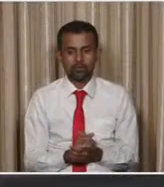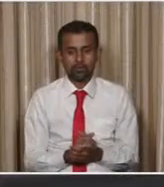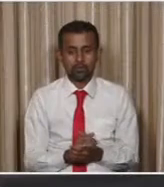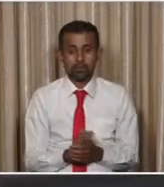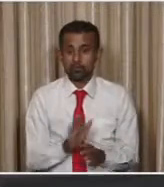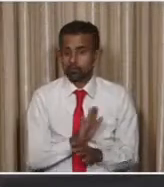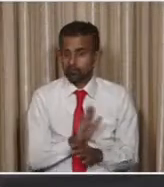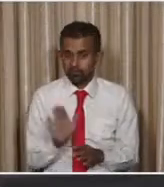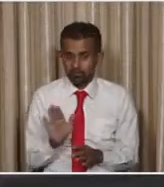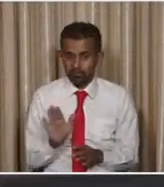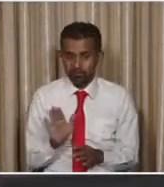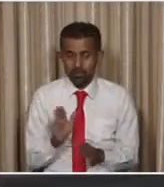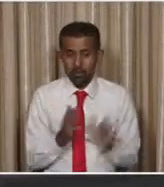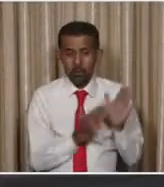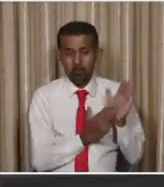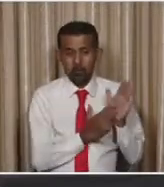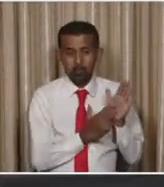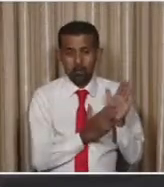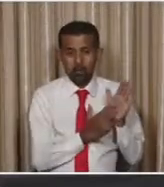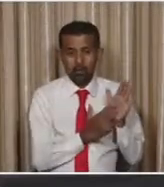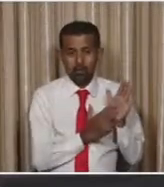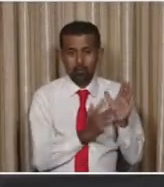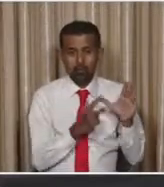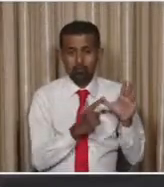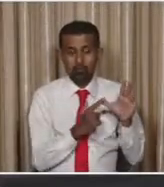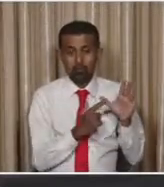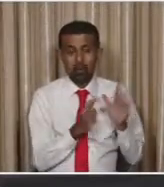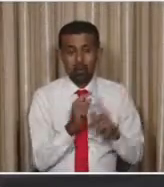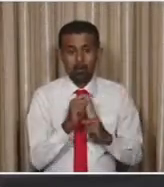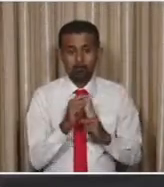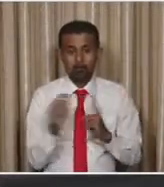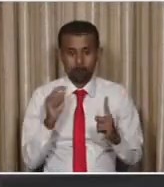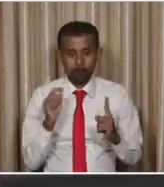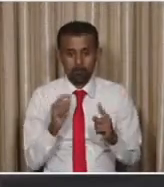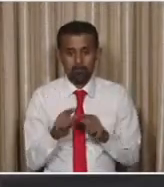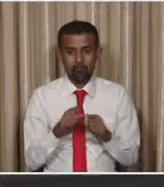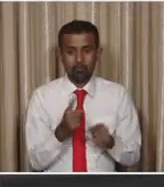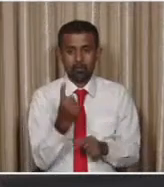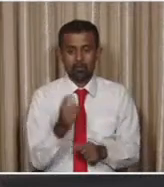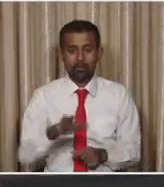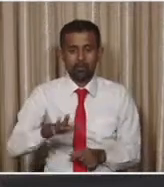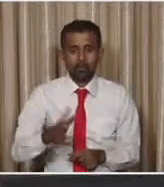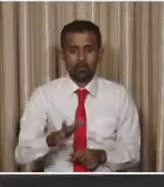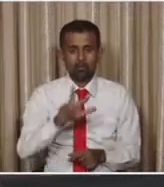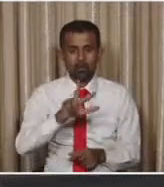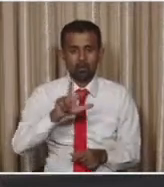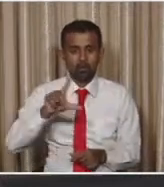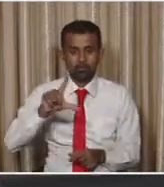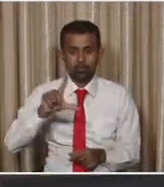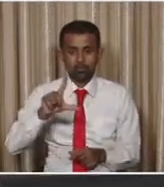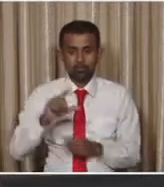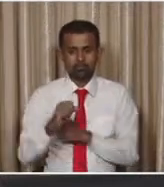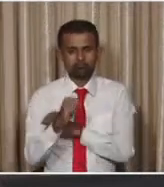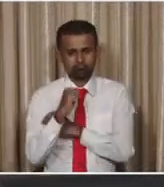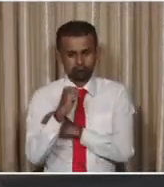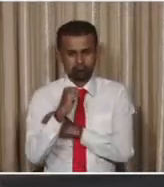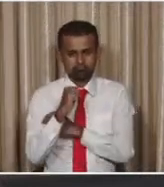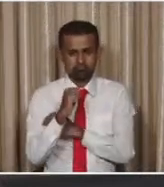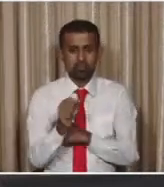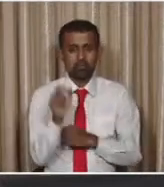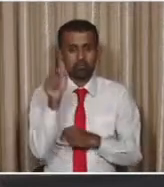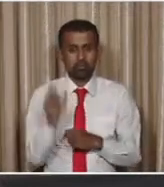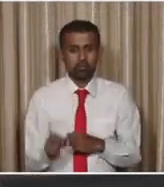යුතුව තිබුණා. මහින්ද යාපා අබේවර්ධන මන්ත්‍රීවරයෙක් හැටියට 1987 කොන්ද කැරින් තියාගෙන හිටපු